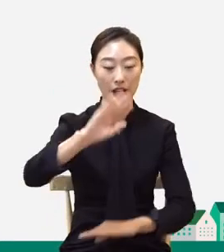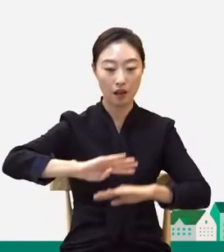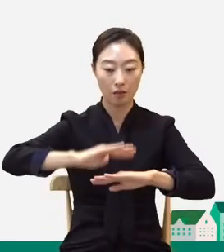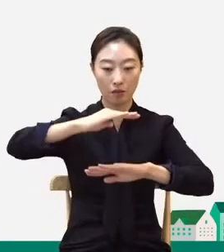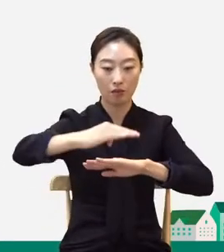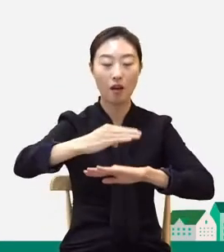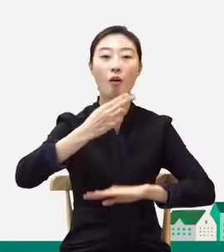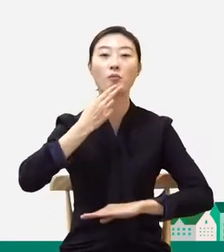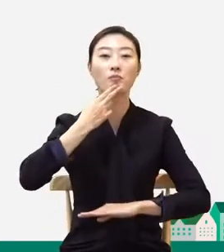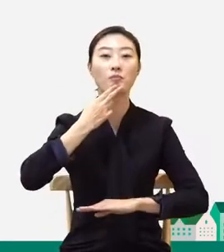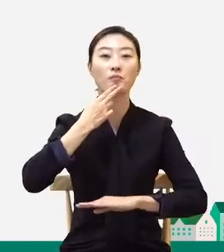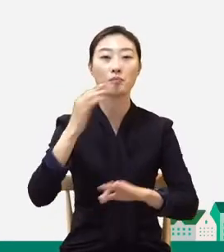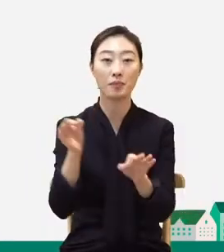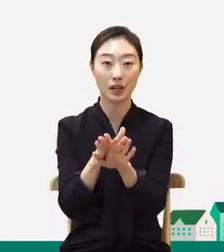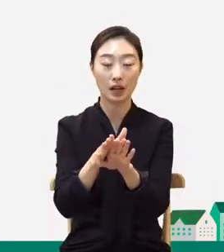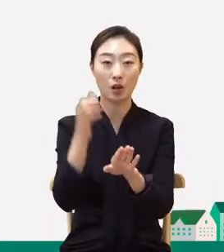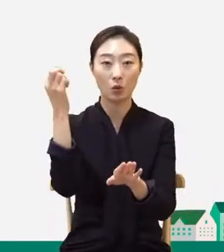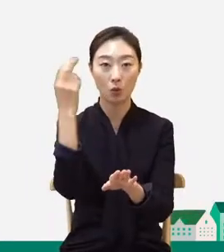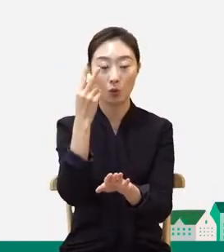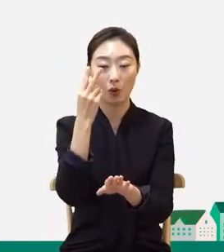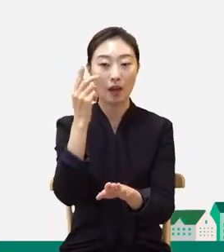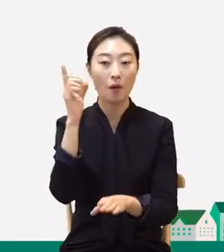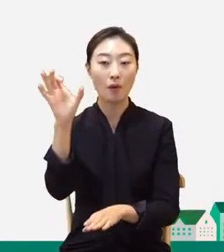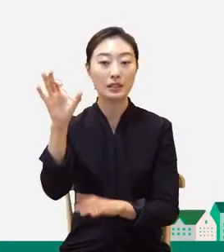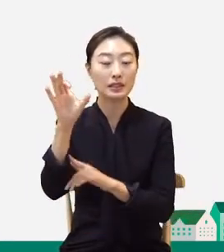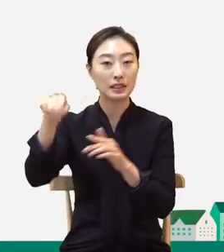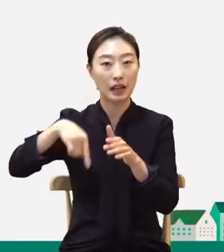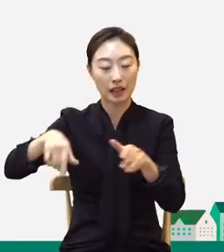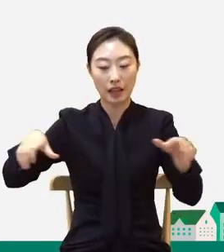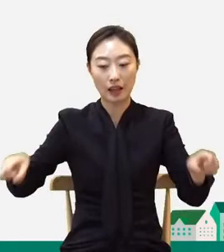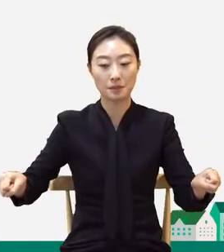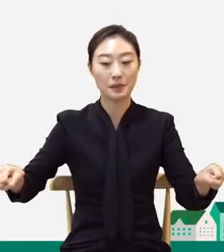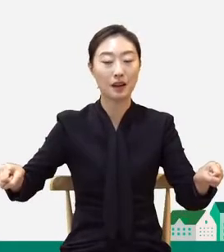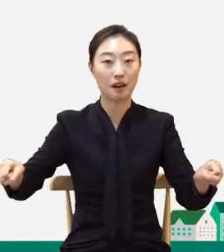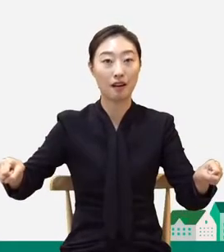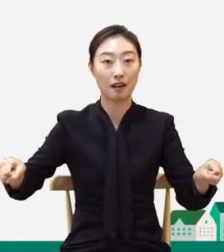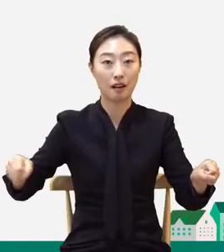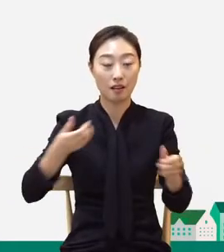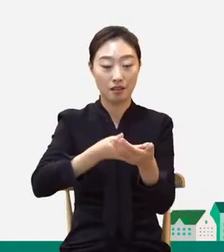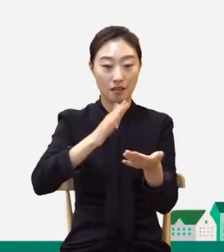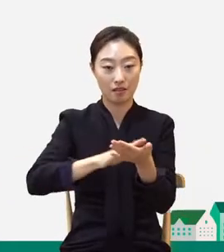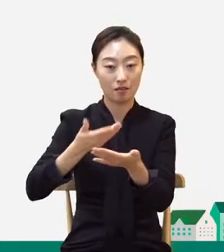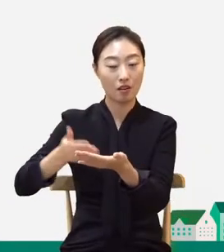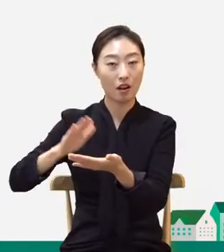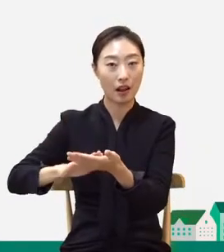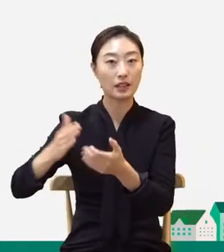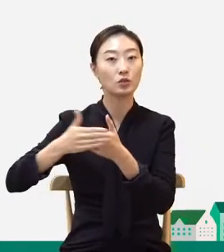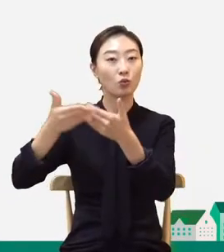그리고 화장실에 핸드바 설치 이런 것들을 미리 해주셨고요.